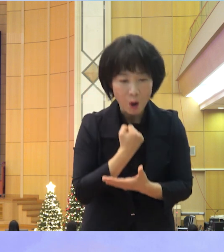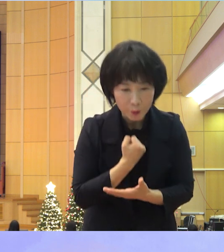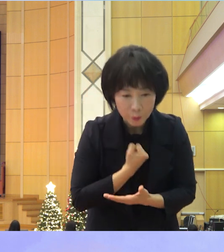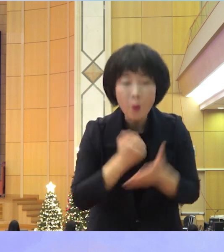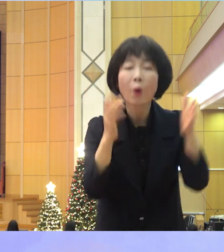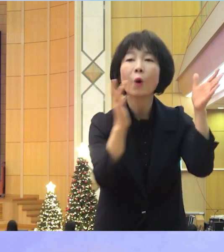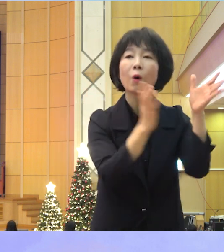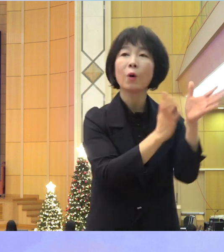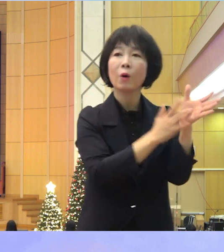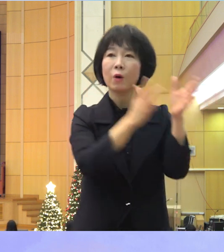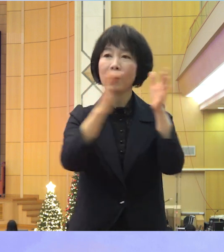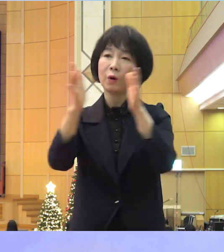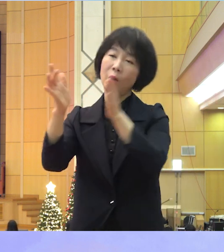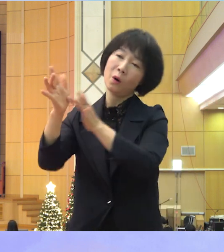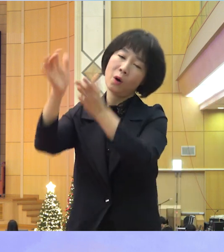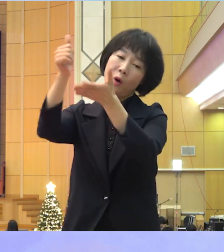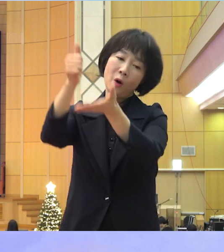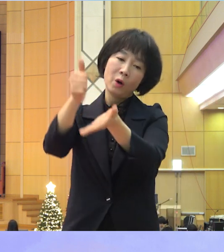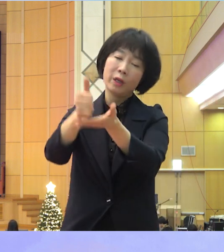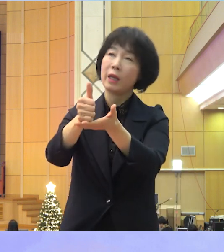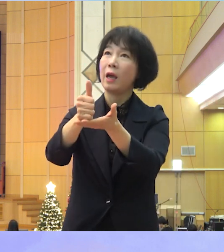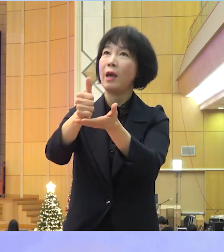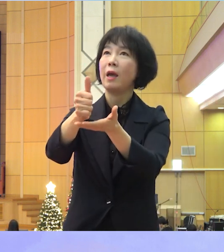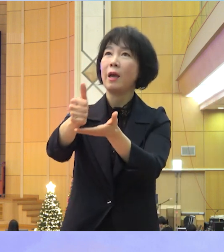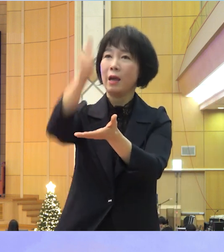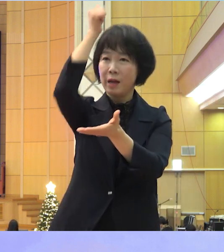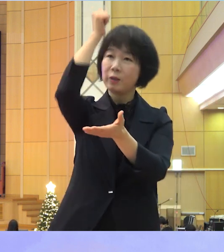몸을 얻고